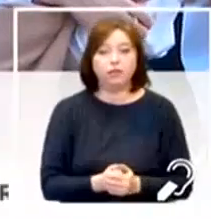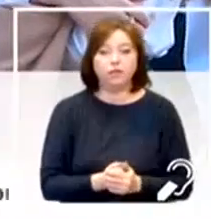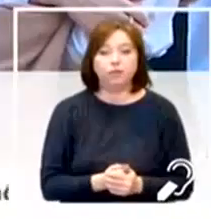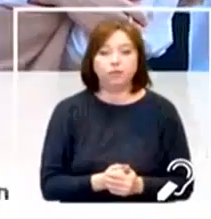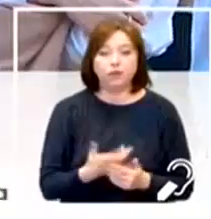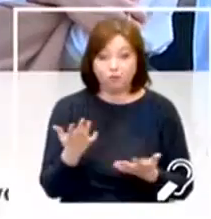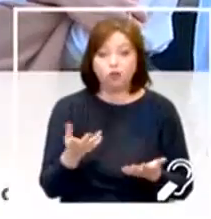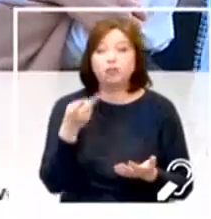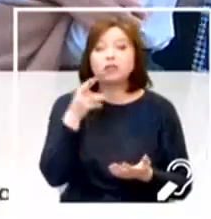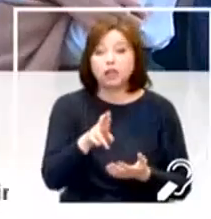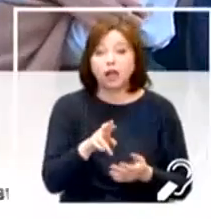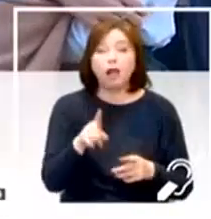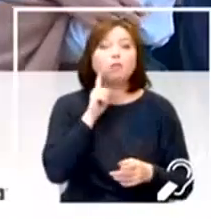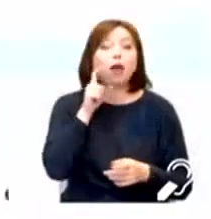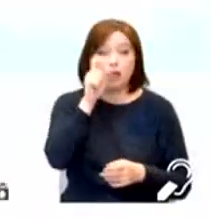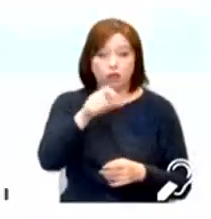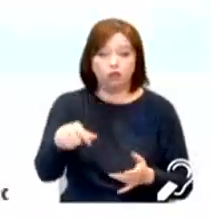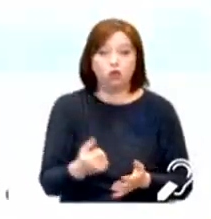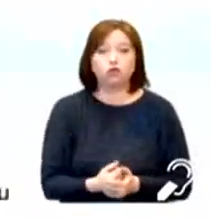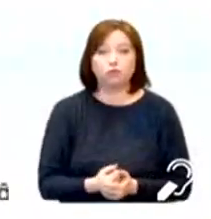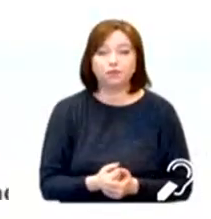pentru tineret.